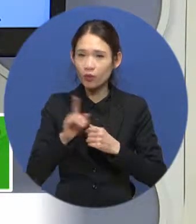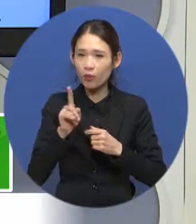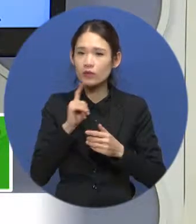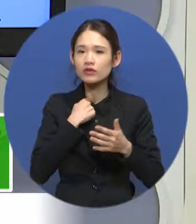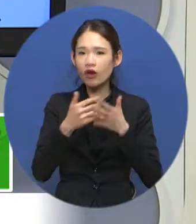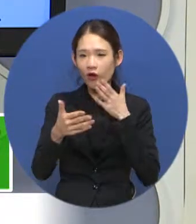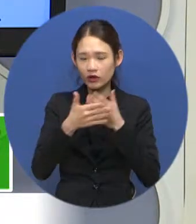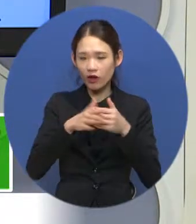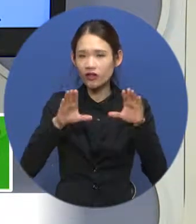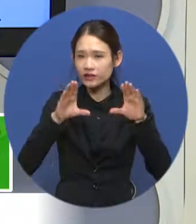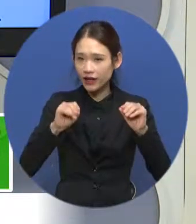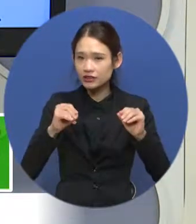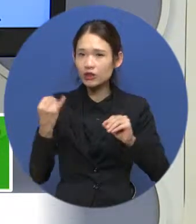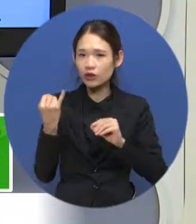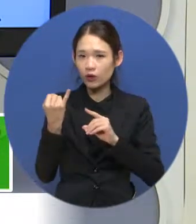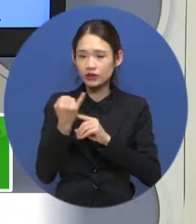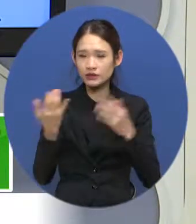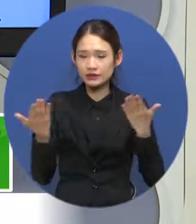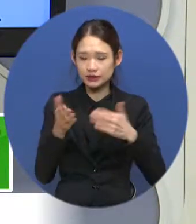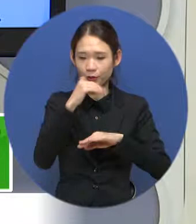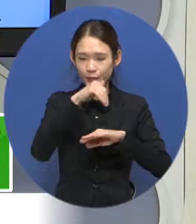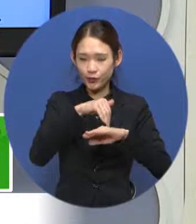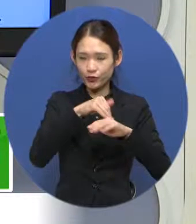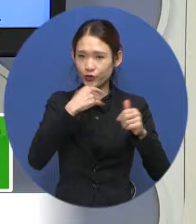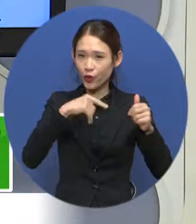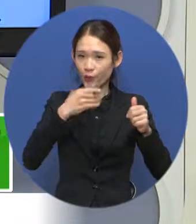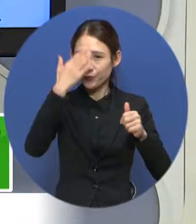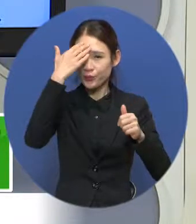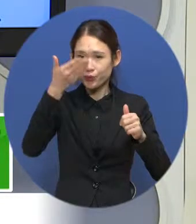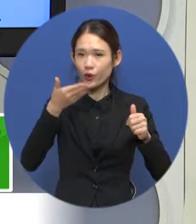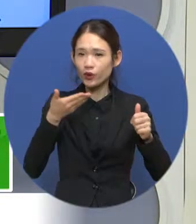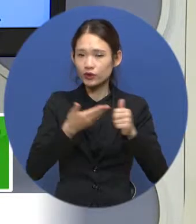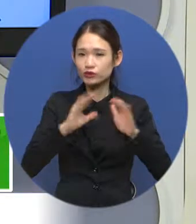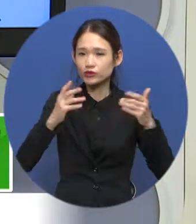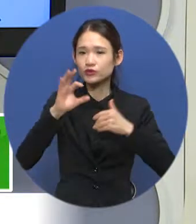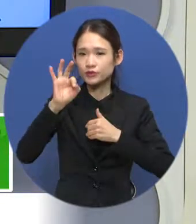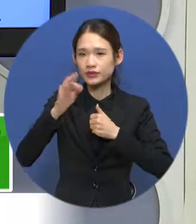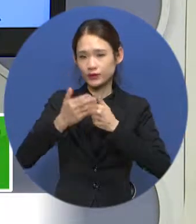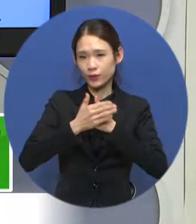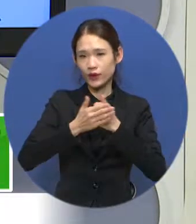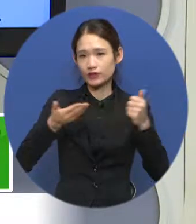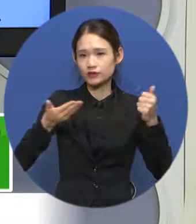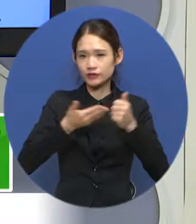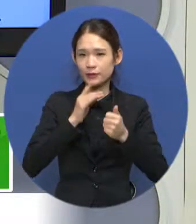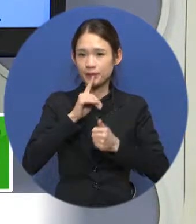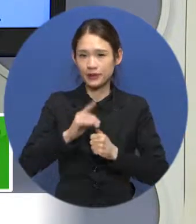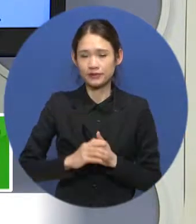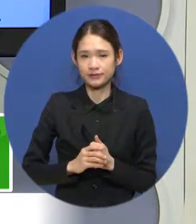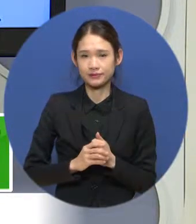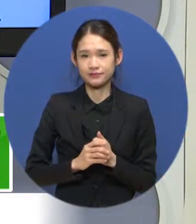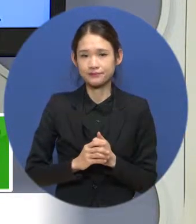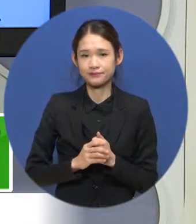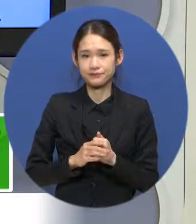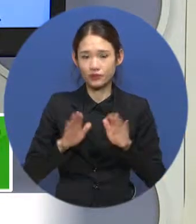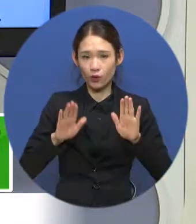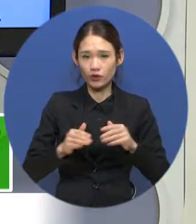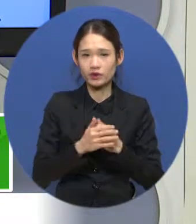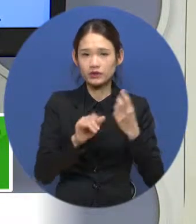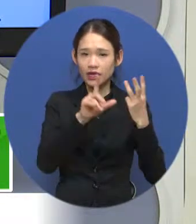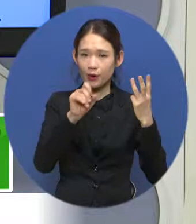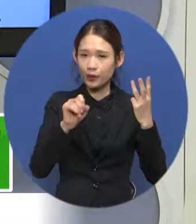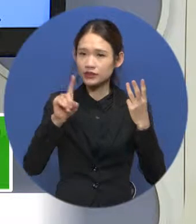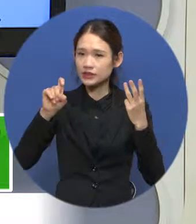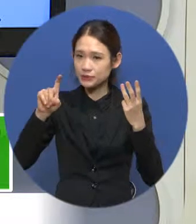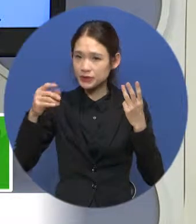직업 교육 훈련을 무료로 받을 수 있도록 회원 비용을 국비로 지원한다 고 밝혔습니다 이달부터 오는 11월까지